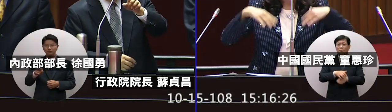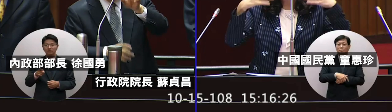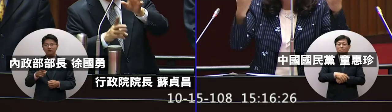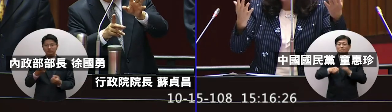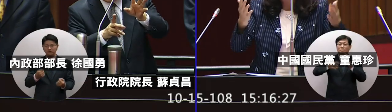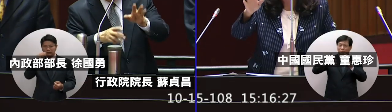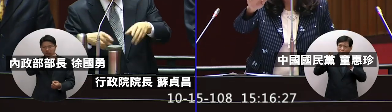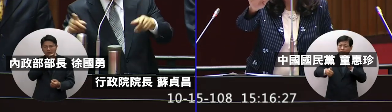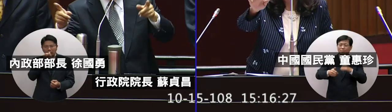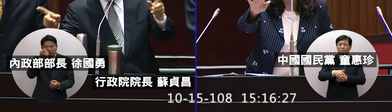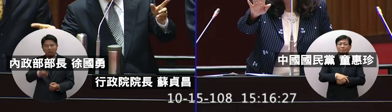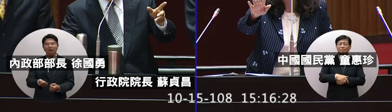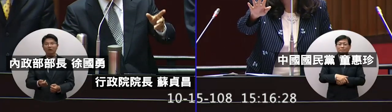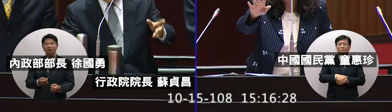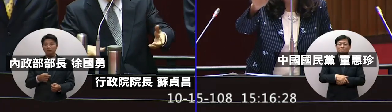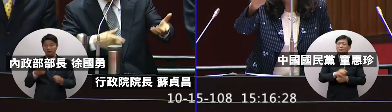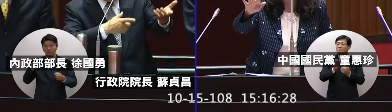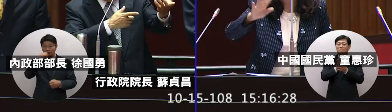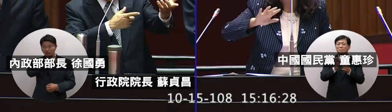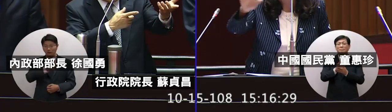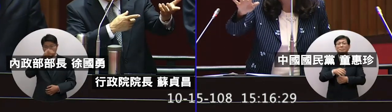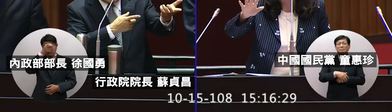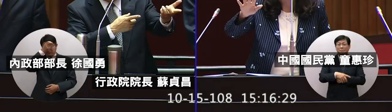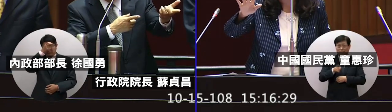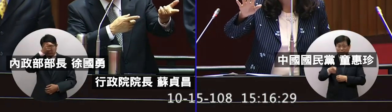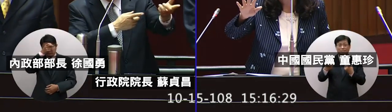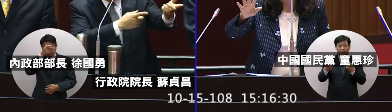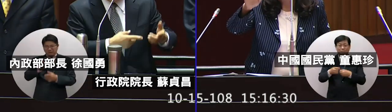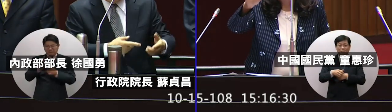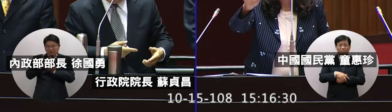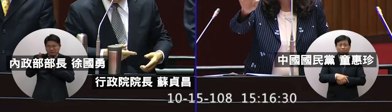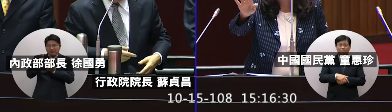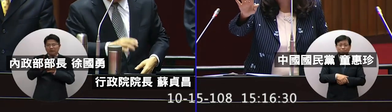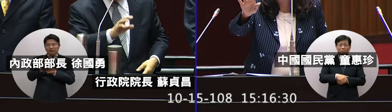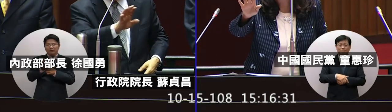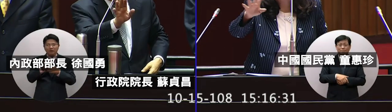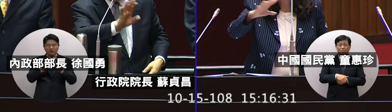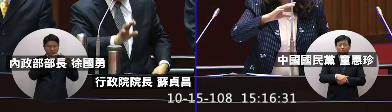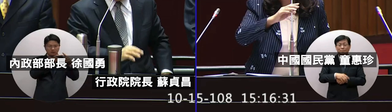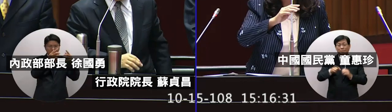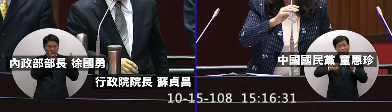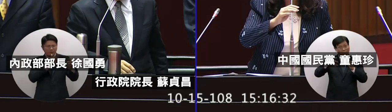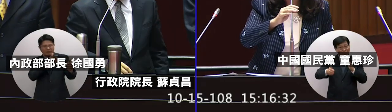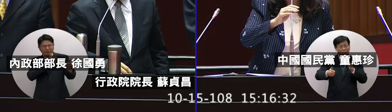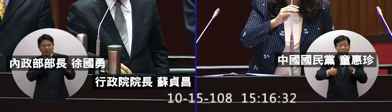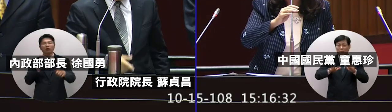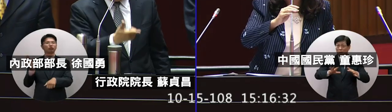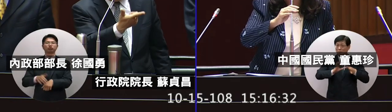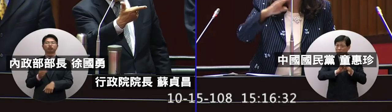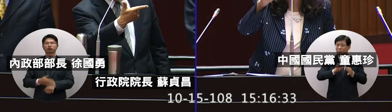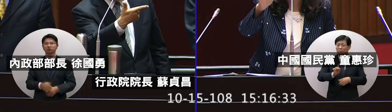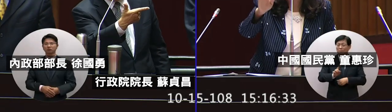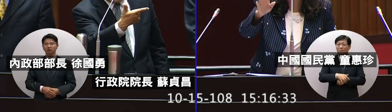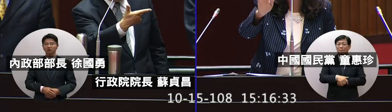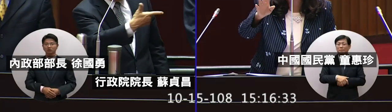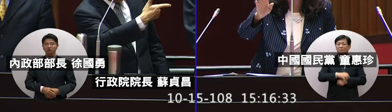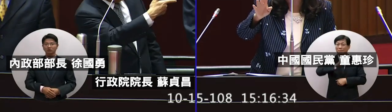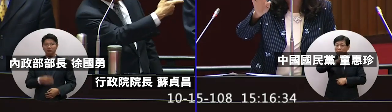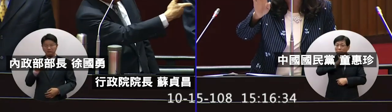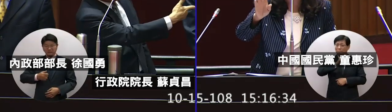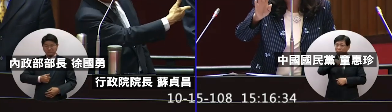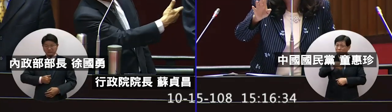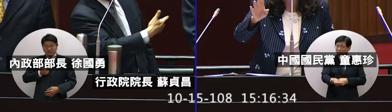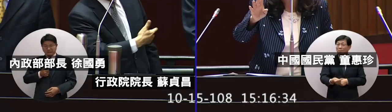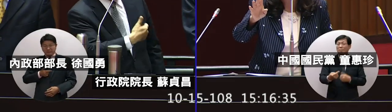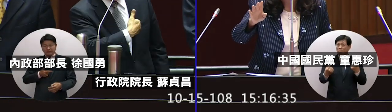少在台湾， 没有关系。 台湾的警察不会拿长枪射人民的、啊，现在不会、啊。 我现在关心的是 拿那个实弹， 台湾接